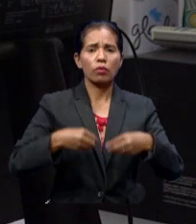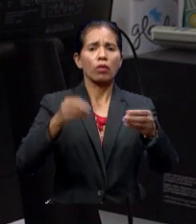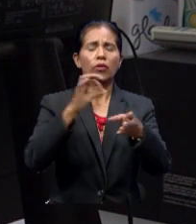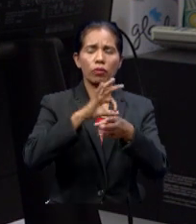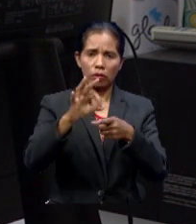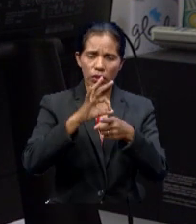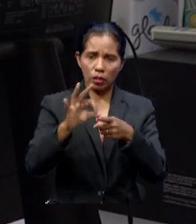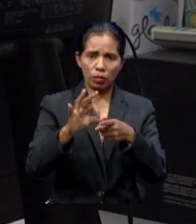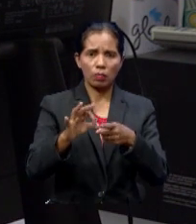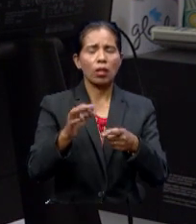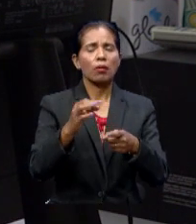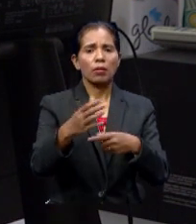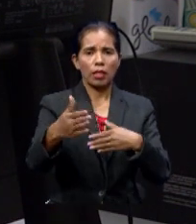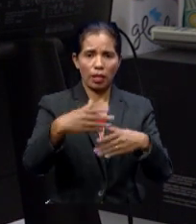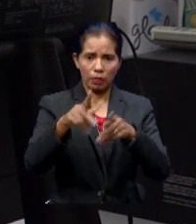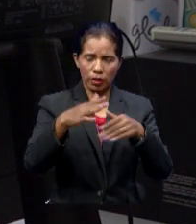asal bema basically